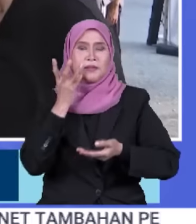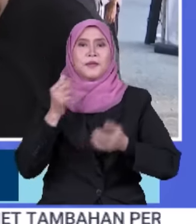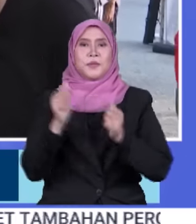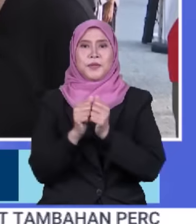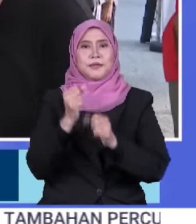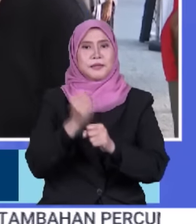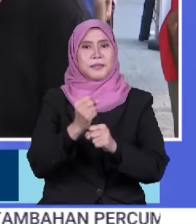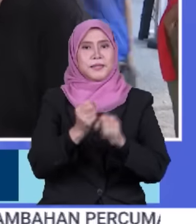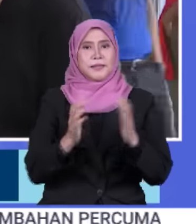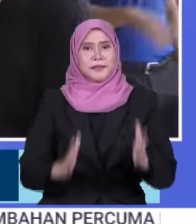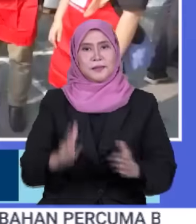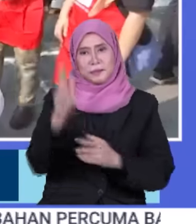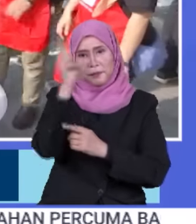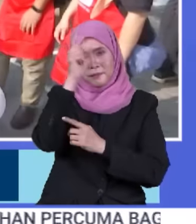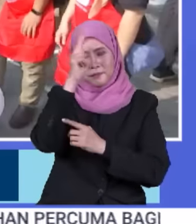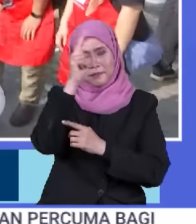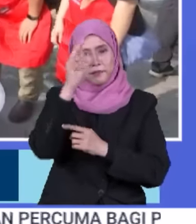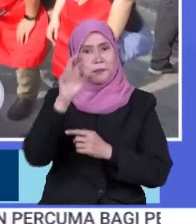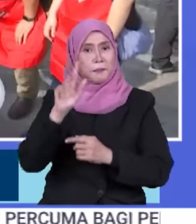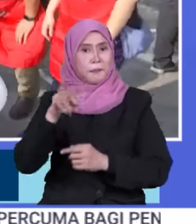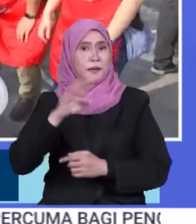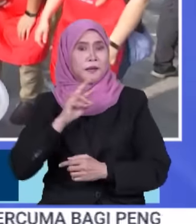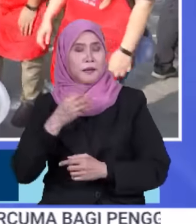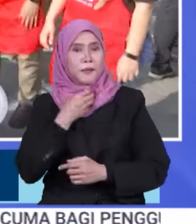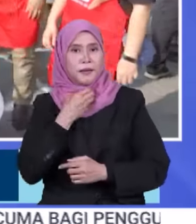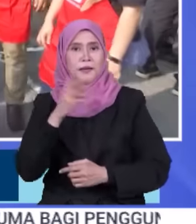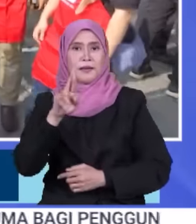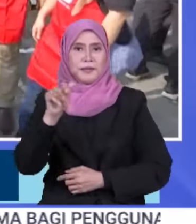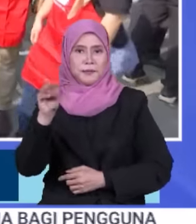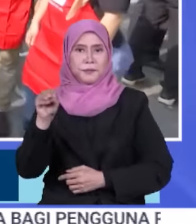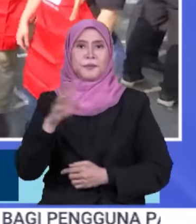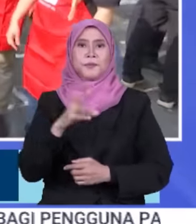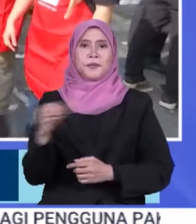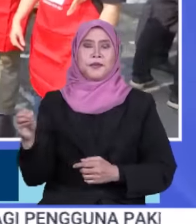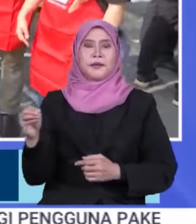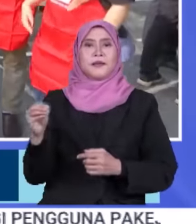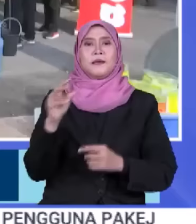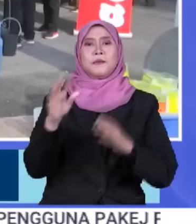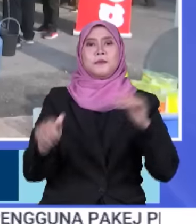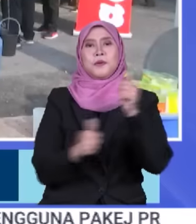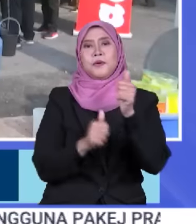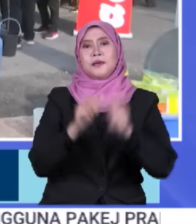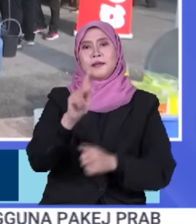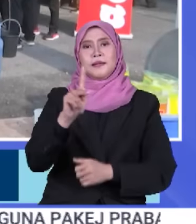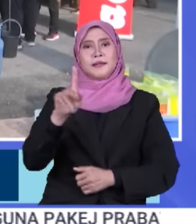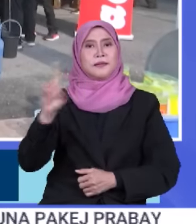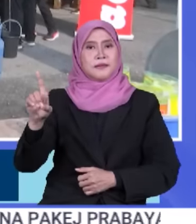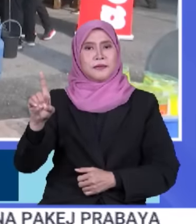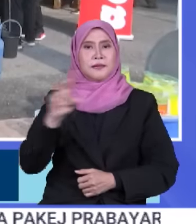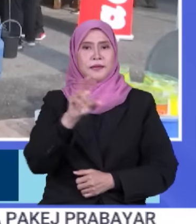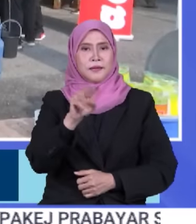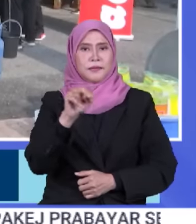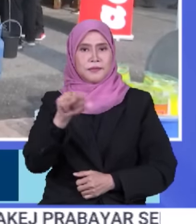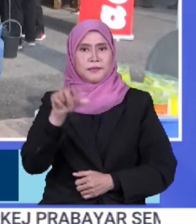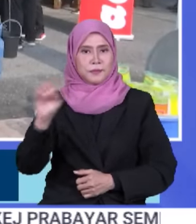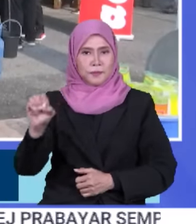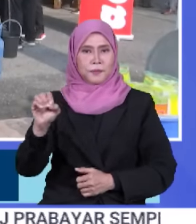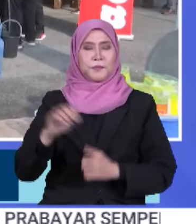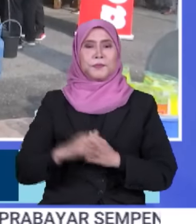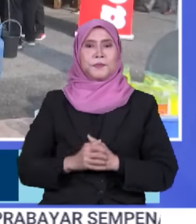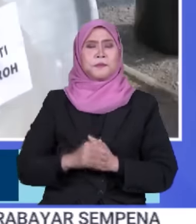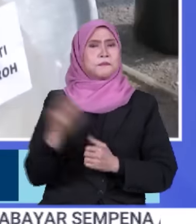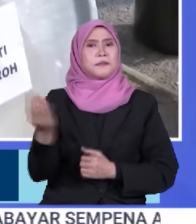RTM Perak dan juga beberapa agensi di bawah portfolio Komunikasi Multimedia dan NGO. Dan acara yang menjadi tradisi